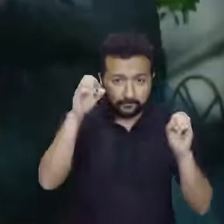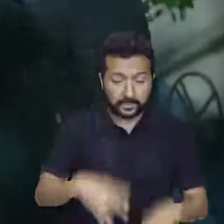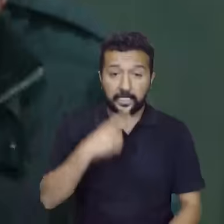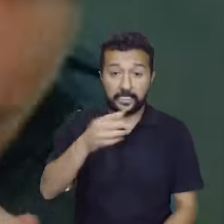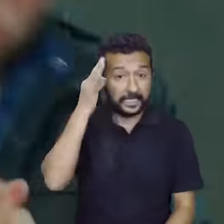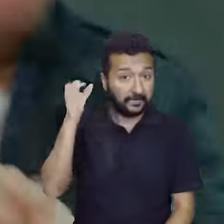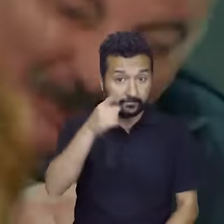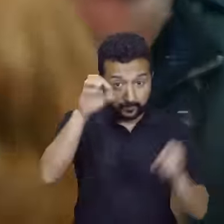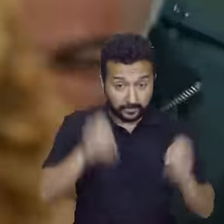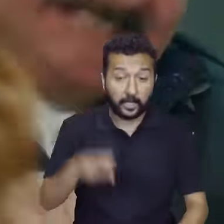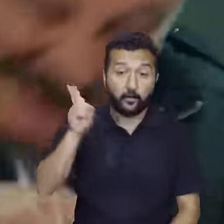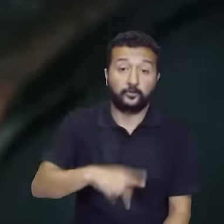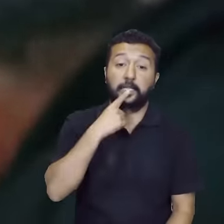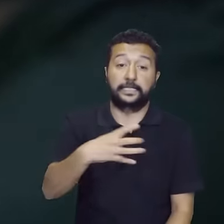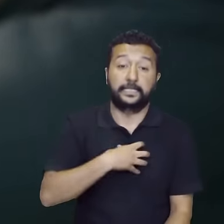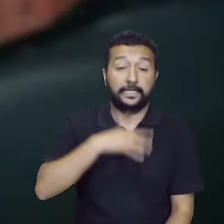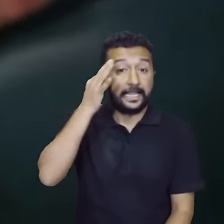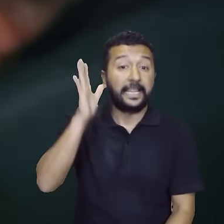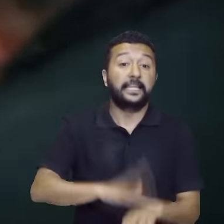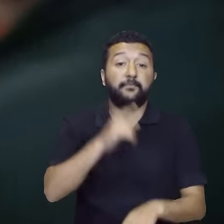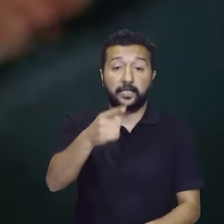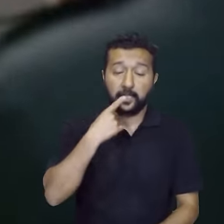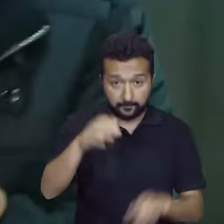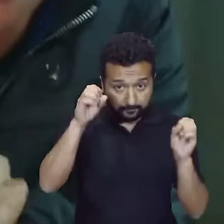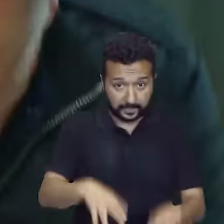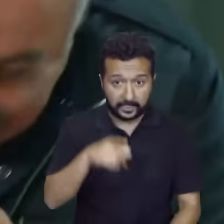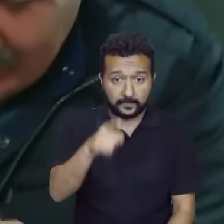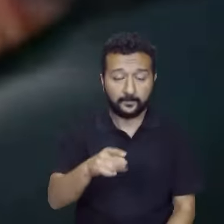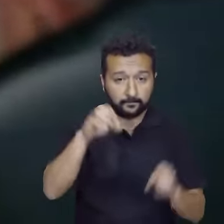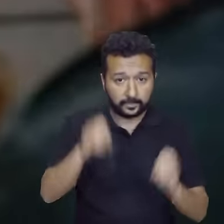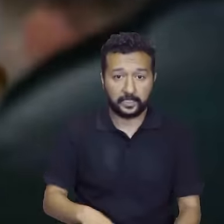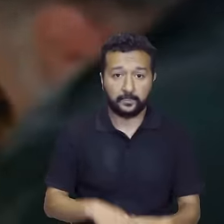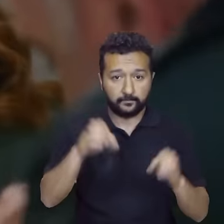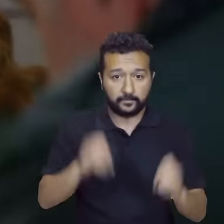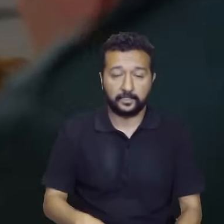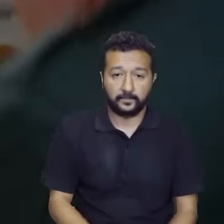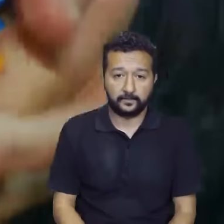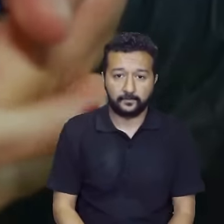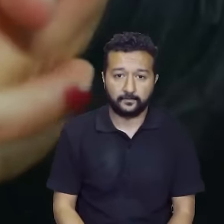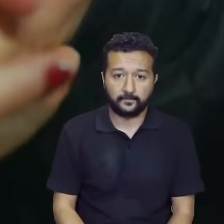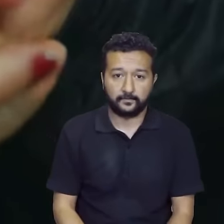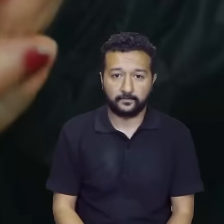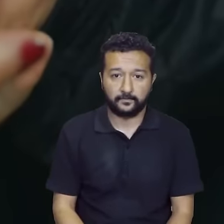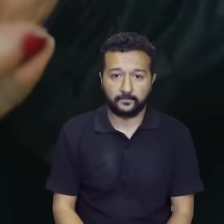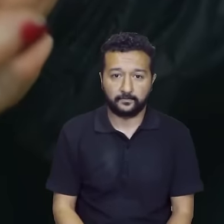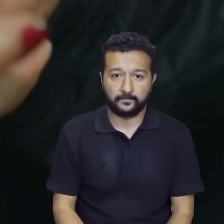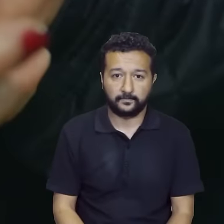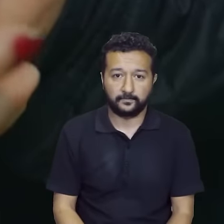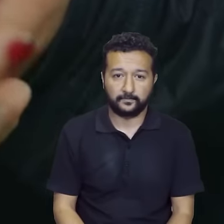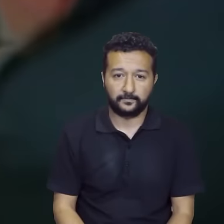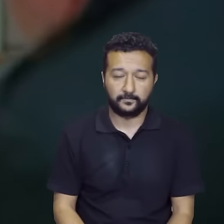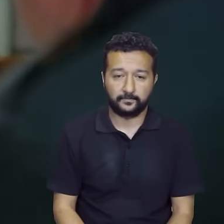Bırak. Delirdin. Bırak, öldüreceğim kendimi. Delirme. Bırak. Dolu avucunu sıkarak